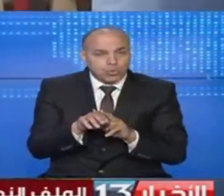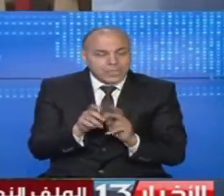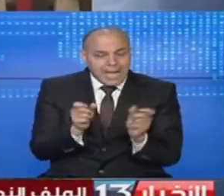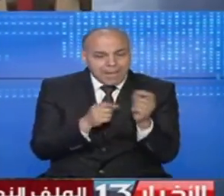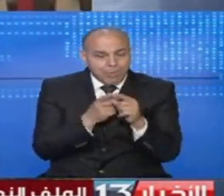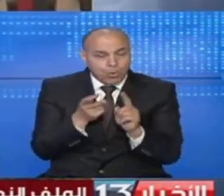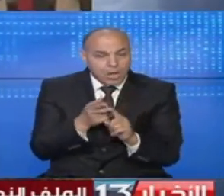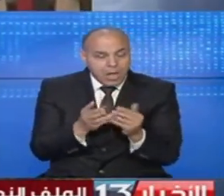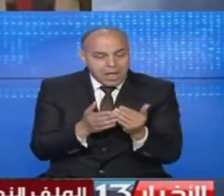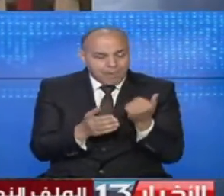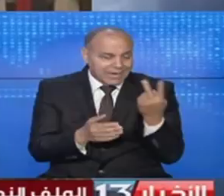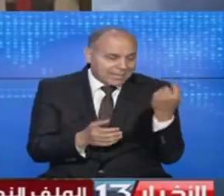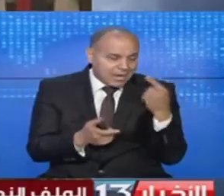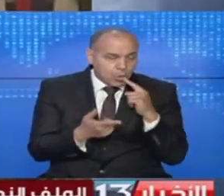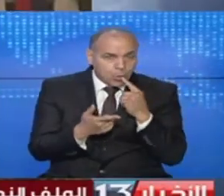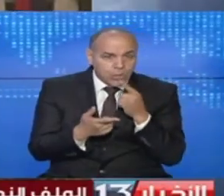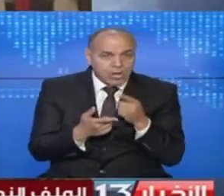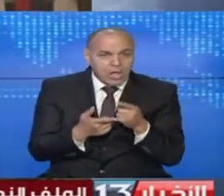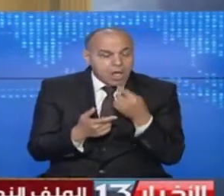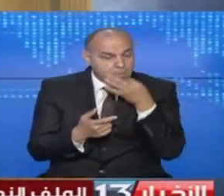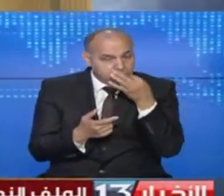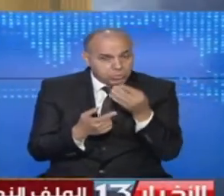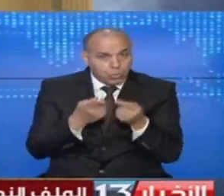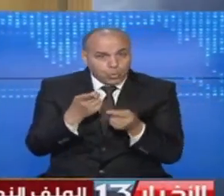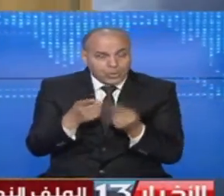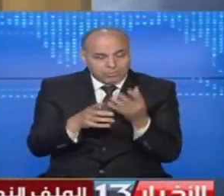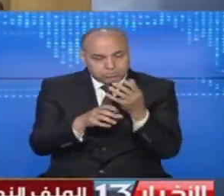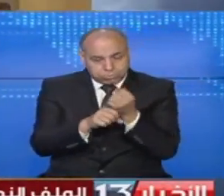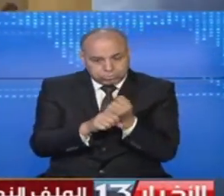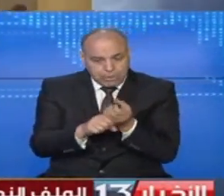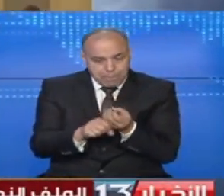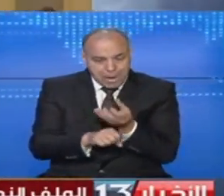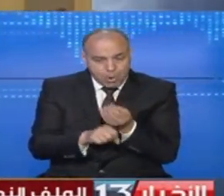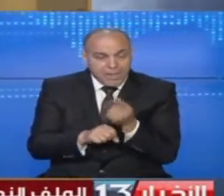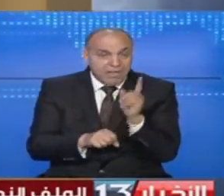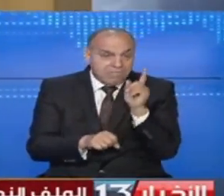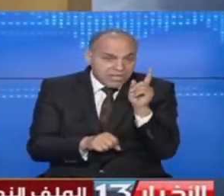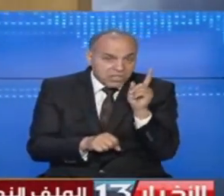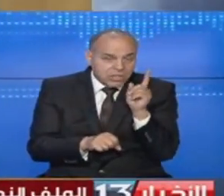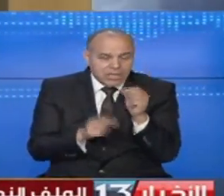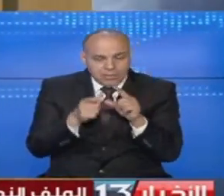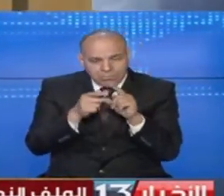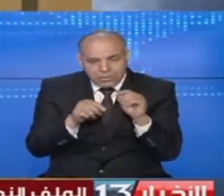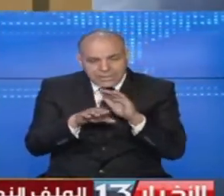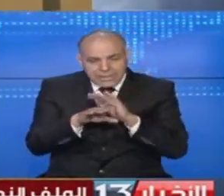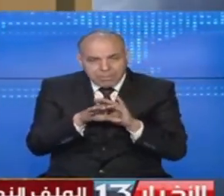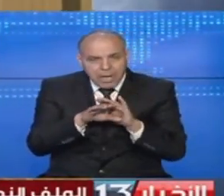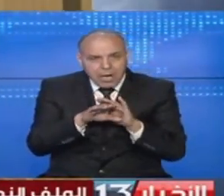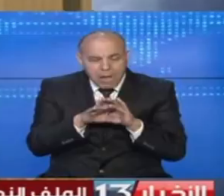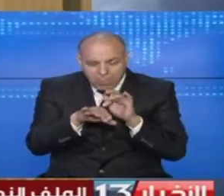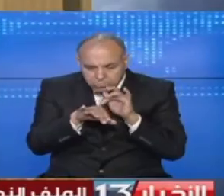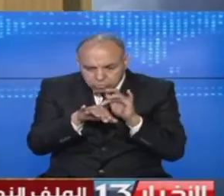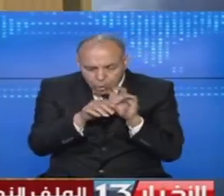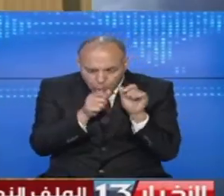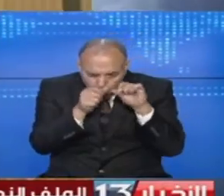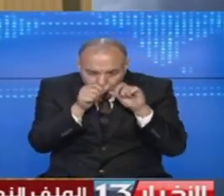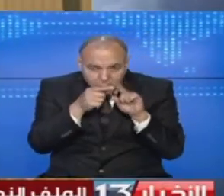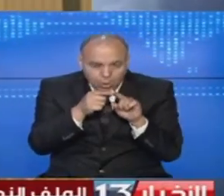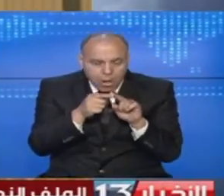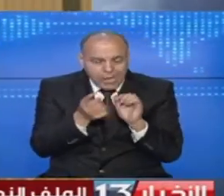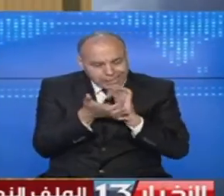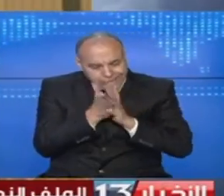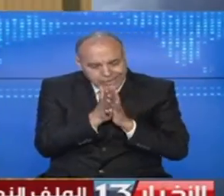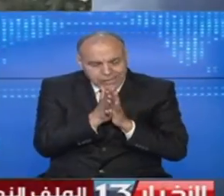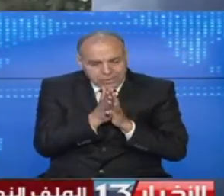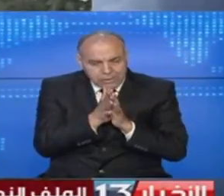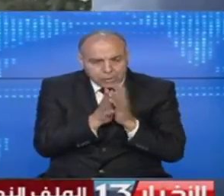الوكالة قبل يومين أفاد بعدم حصوله على معلومات تشرح سبب وجود آثار يورانيوم مخصب